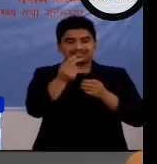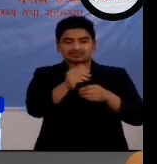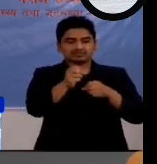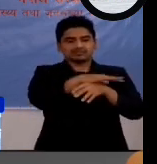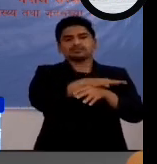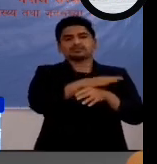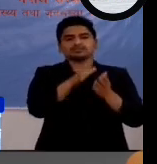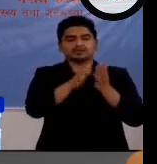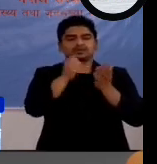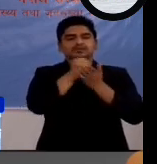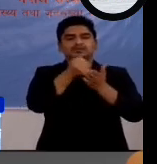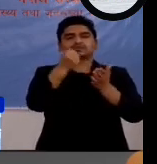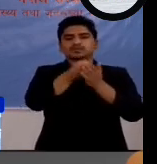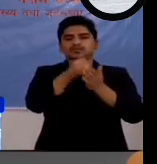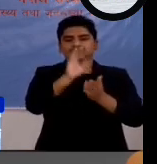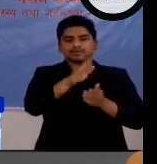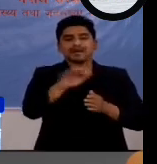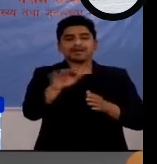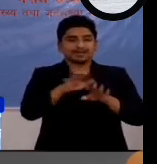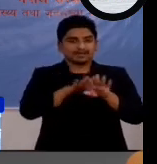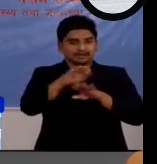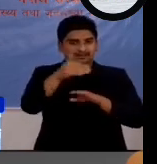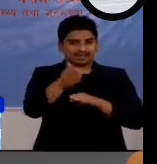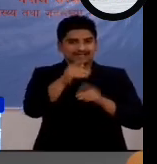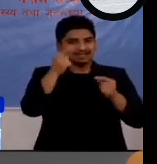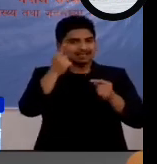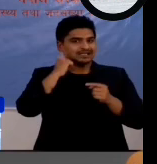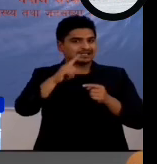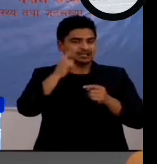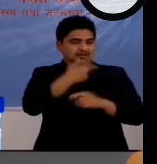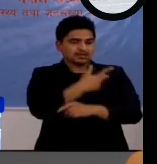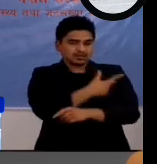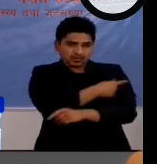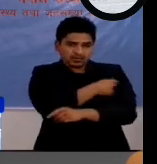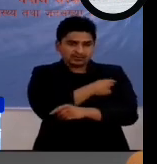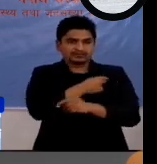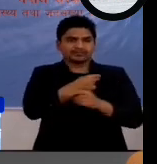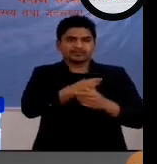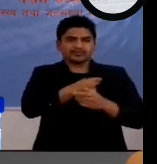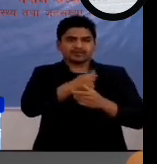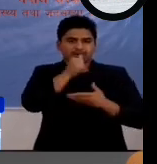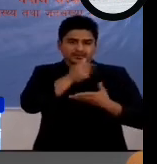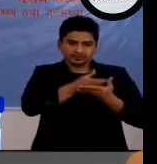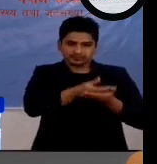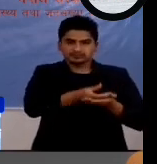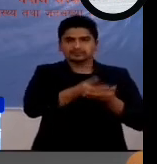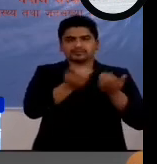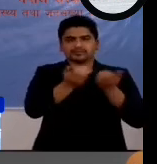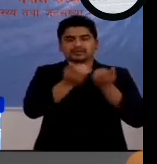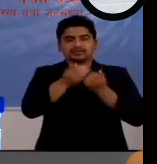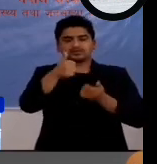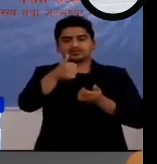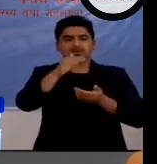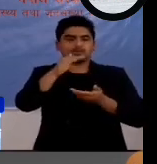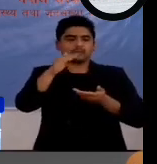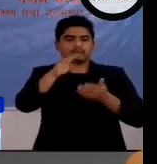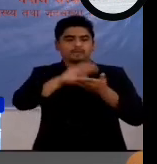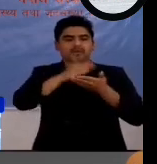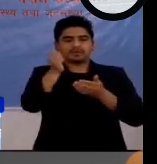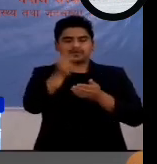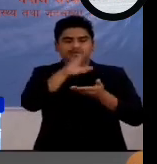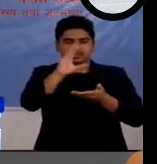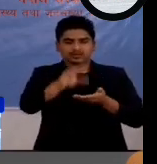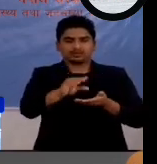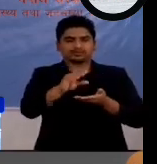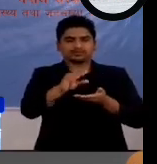छिटो फैलिन नदिन चाहिँ सहयोग पुग्छ। बालबालिकालाई नियमित खोप र स्तनपान गर्ने उमेरका 6 महिना भन्दा कम उमेरका बच्चालाई